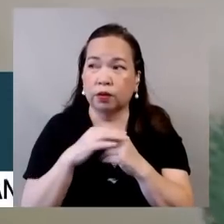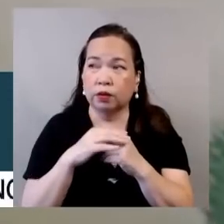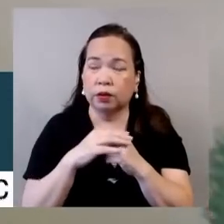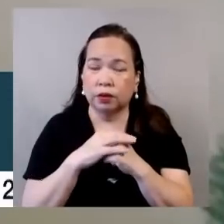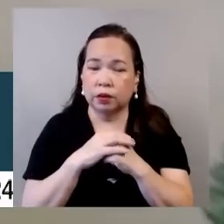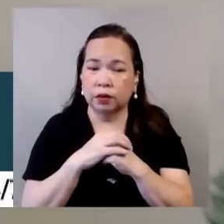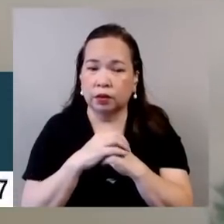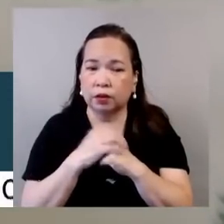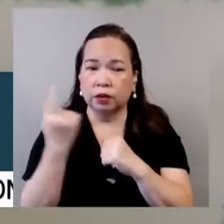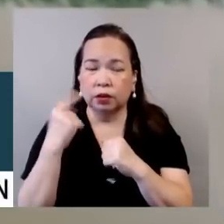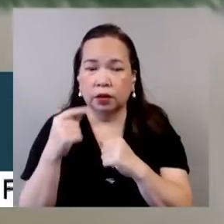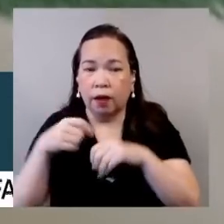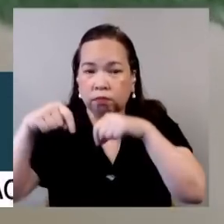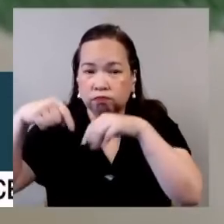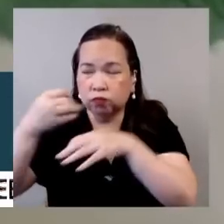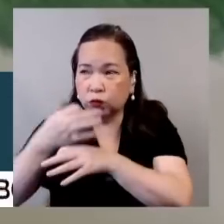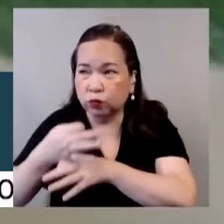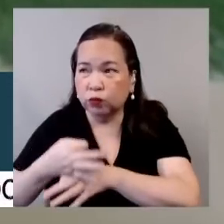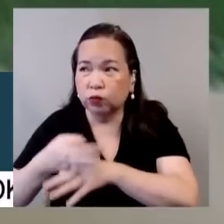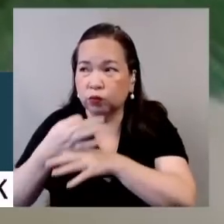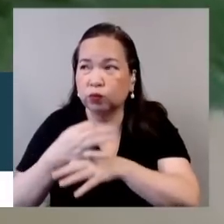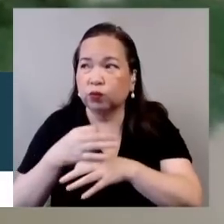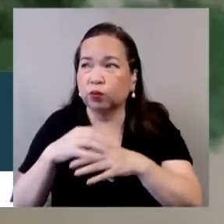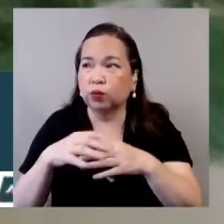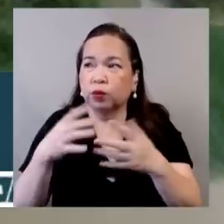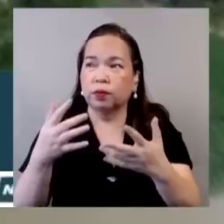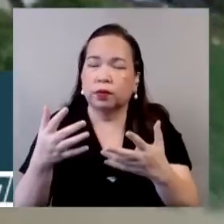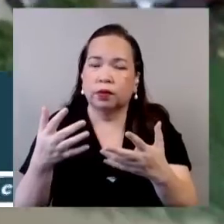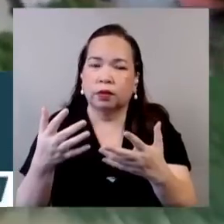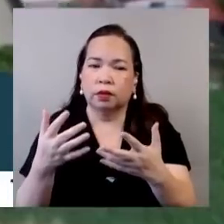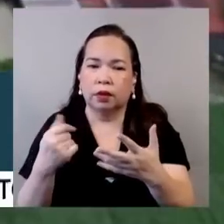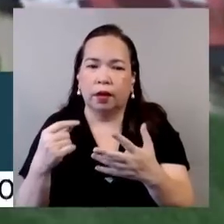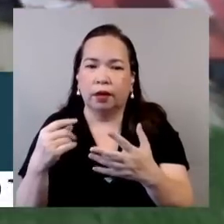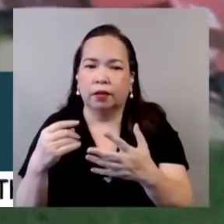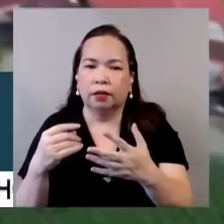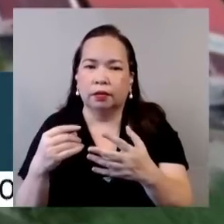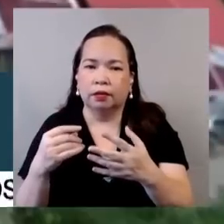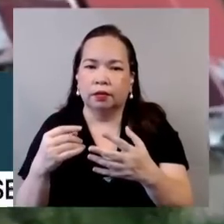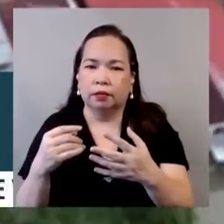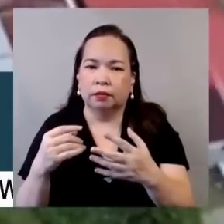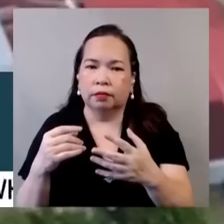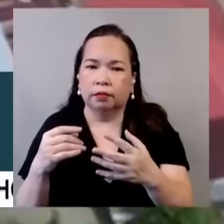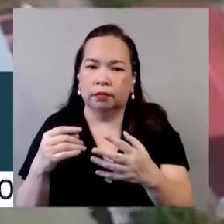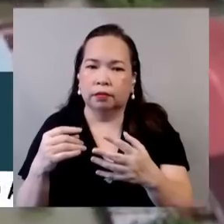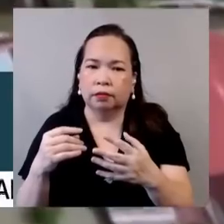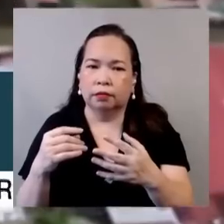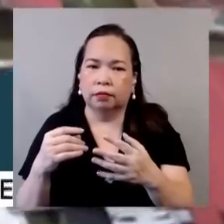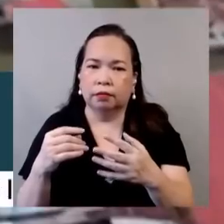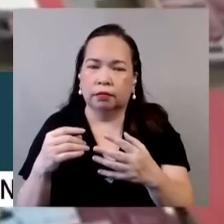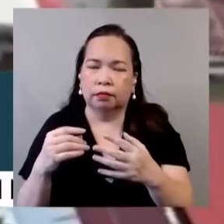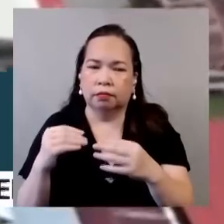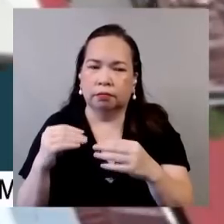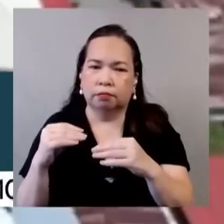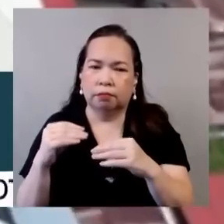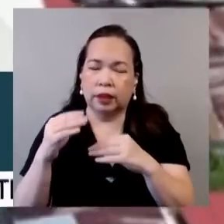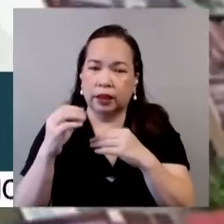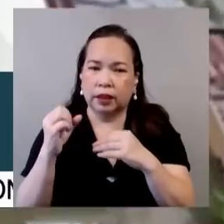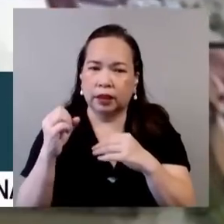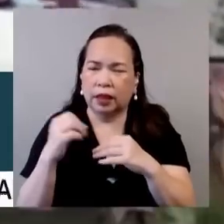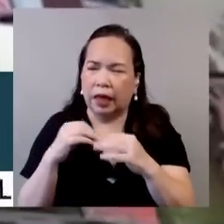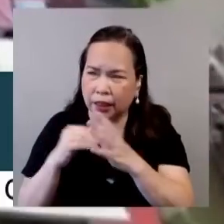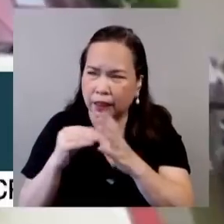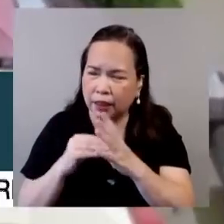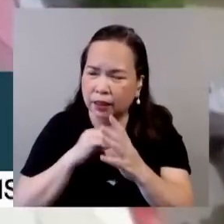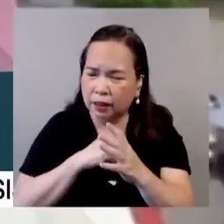yung construction ay baka po maka-apekto sa pagtaas pa ng baha doon sa mga malapit na mga bahay. I'm sorry, can you repeat